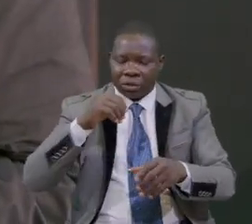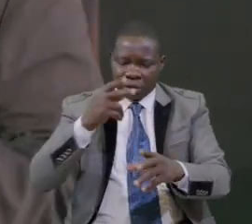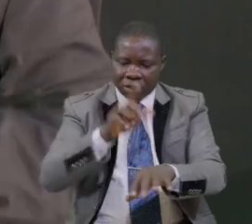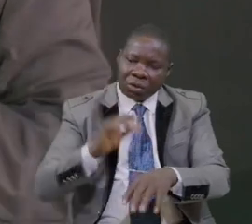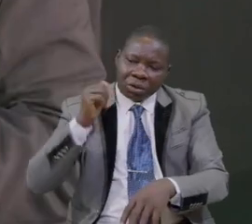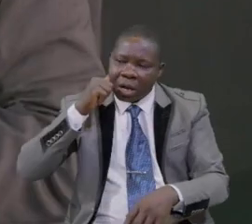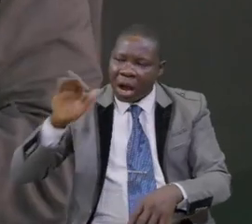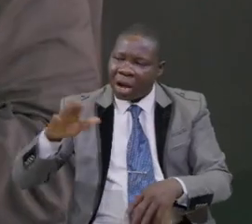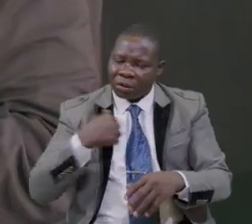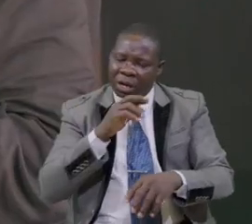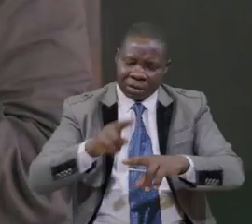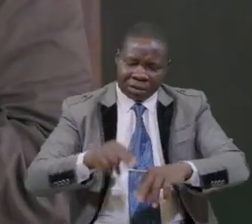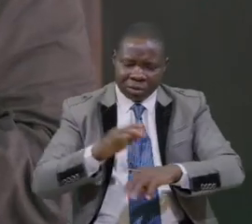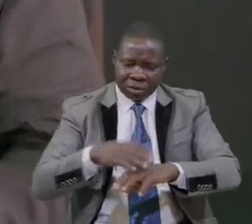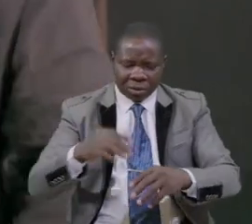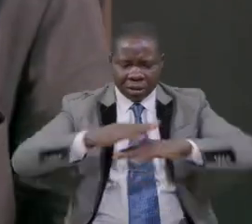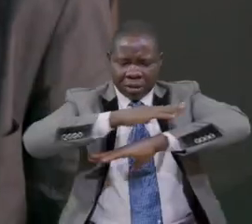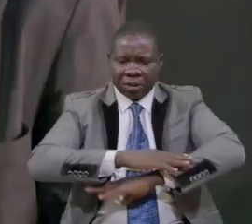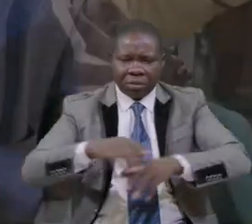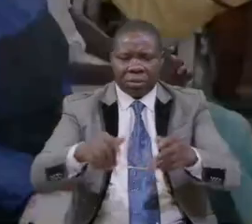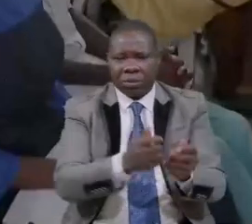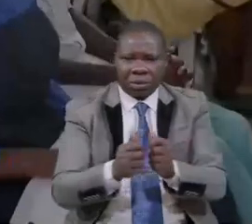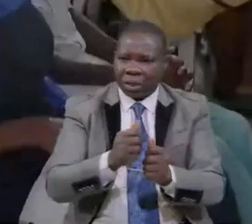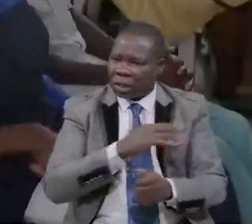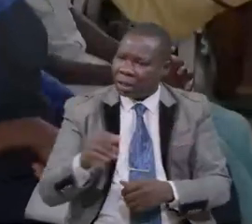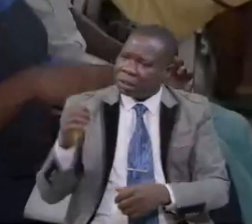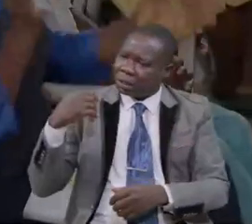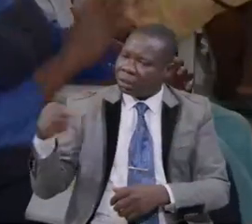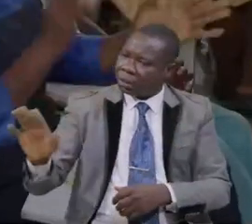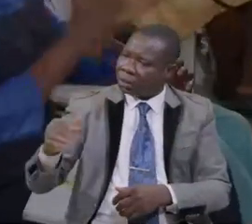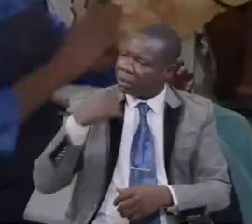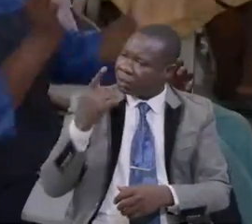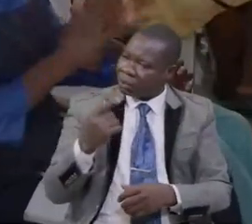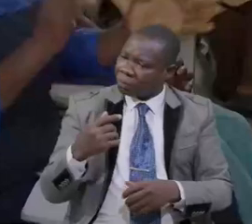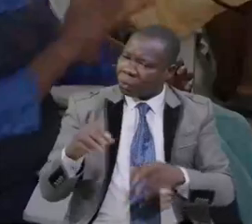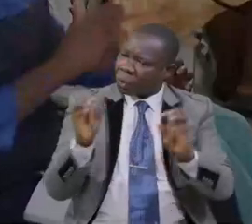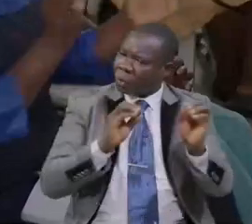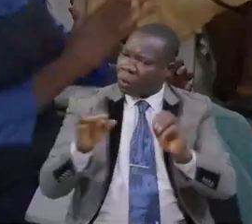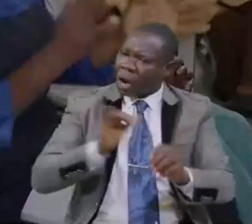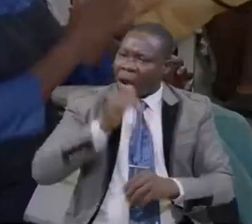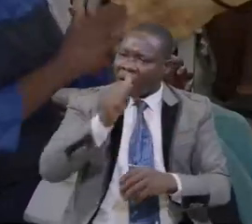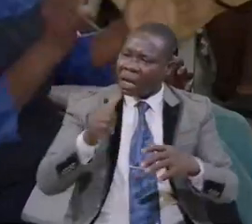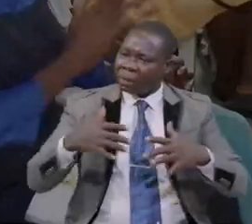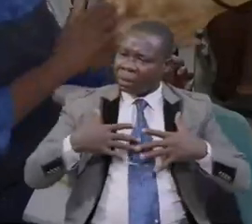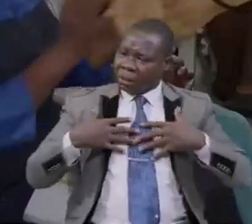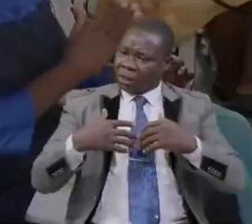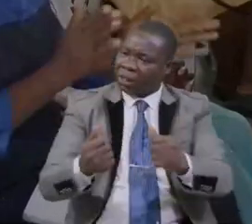côte à côte. Elle dit, ah, je suis guéri. J'ai dit, c'est ça, la guérison.